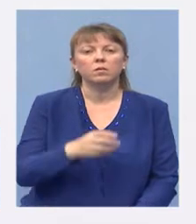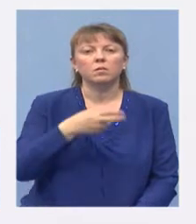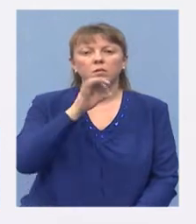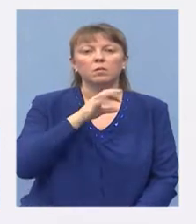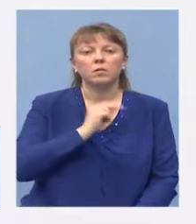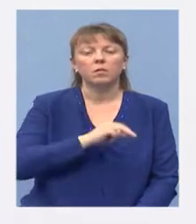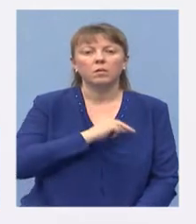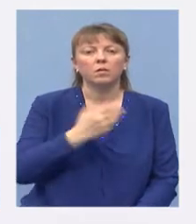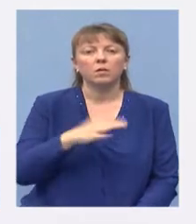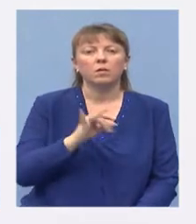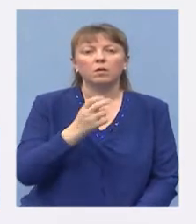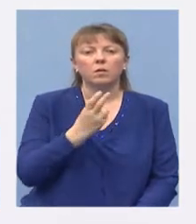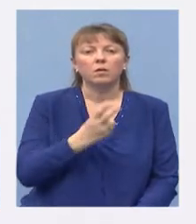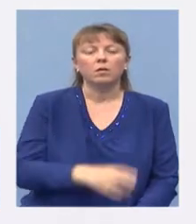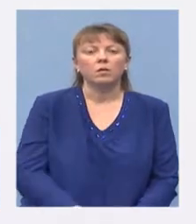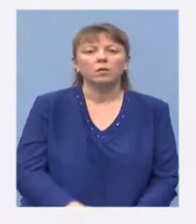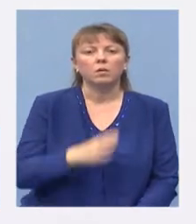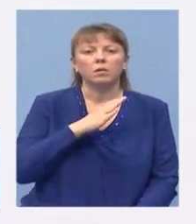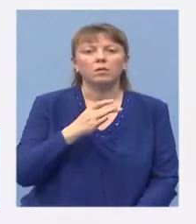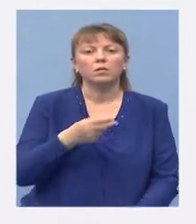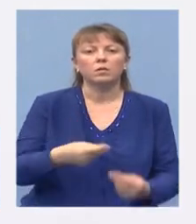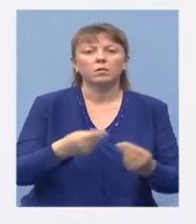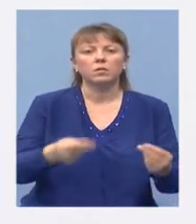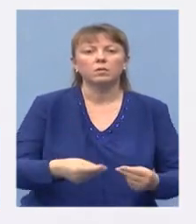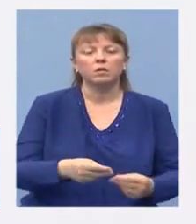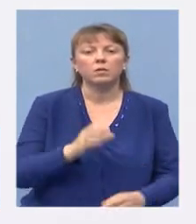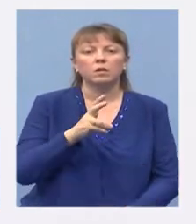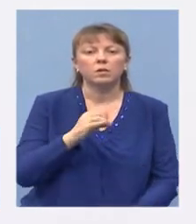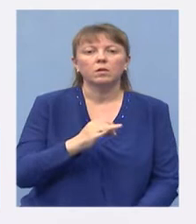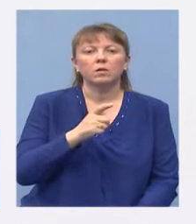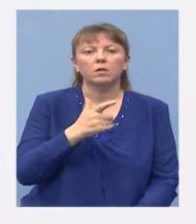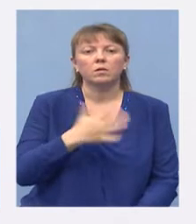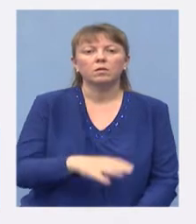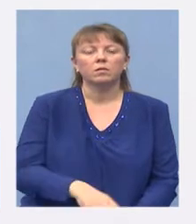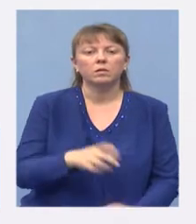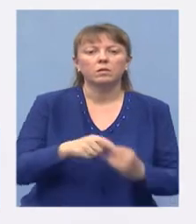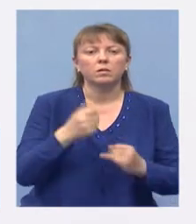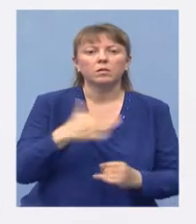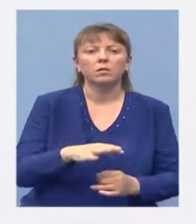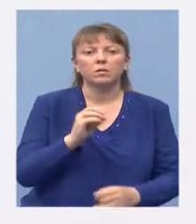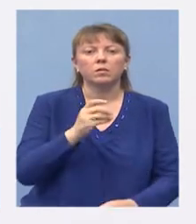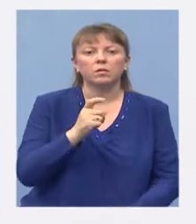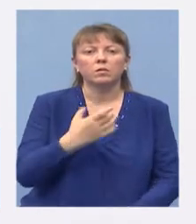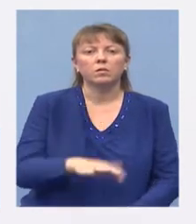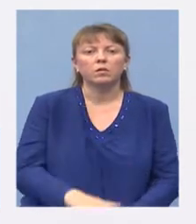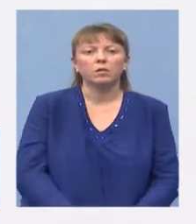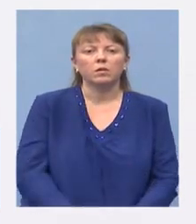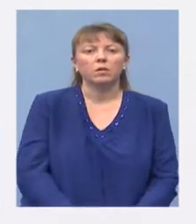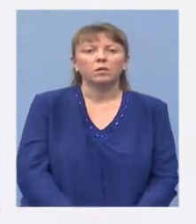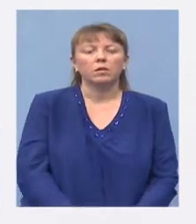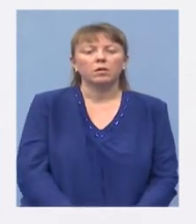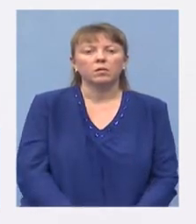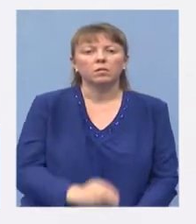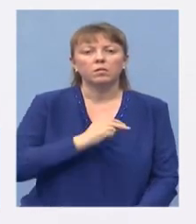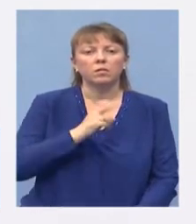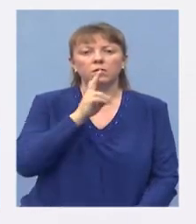по работе автоцона, отделами ЗАГС, Департаментом юстиции, ГАСК, отделом земельных отношений, ЖКХ и так далее. Работа